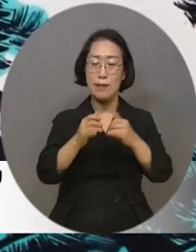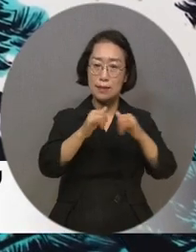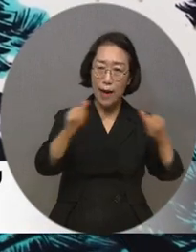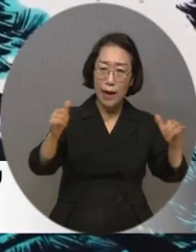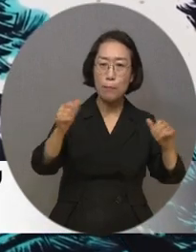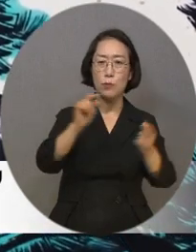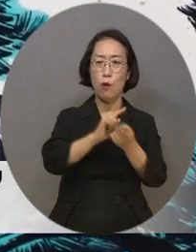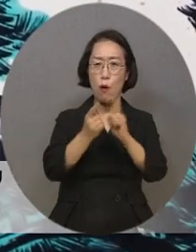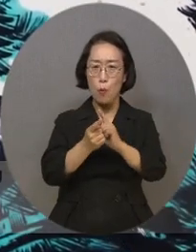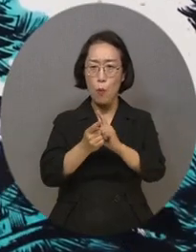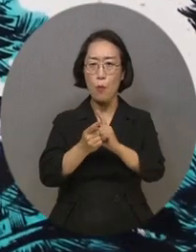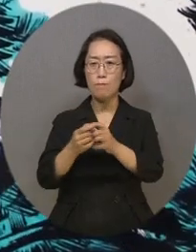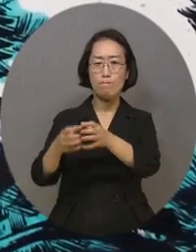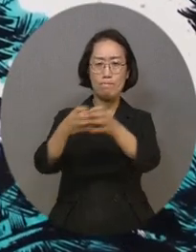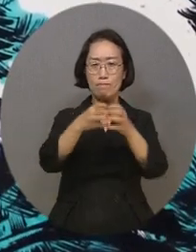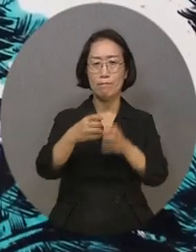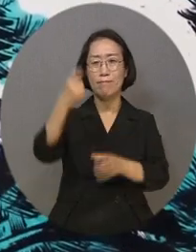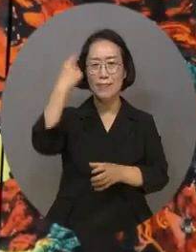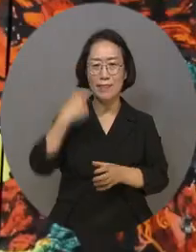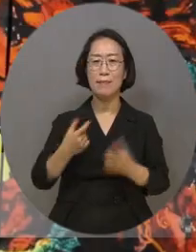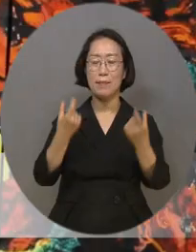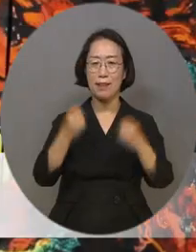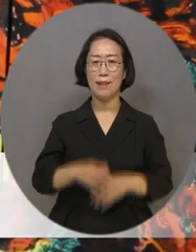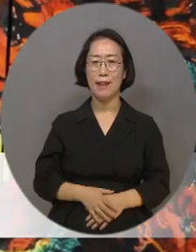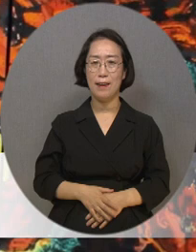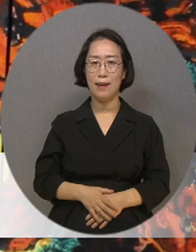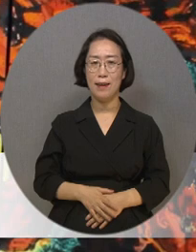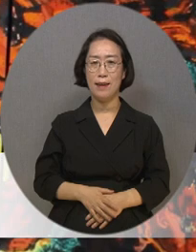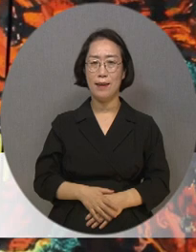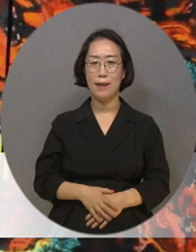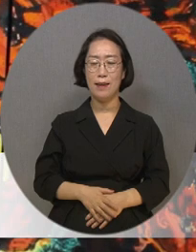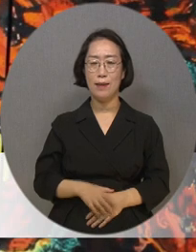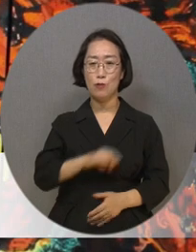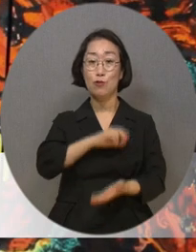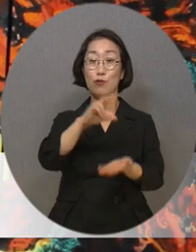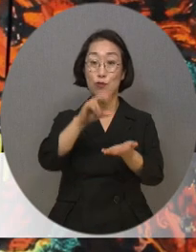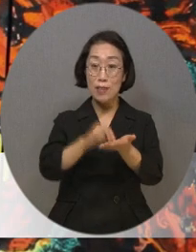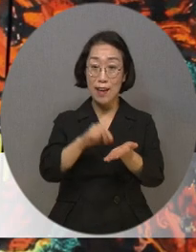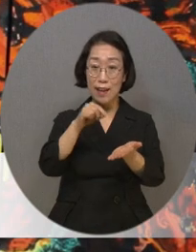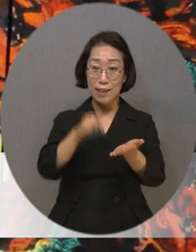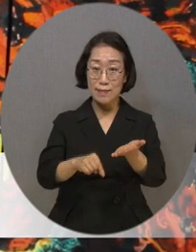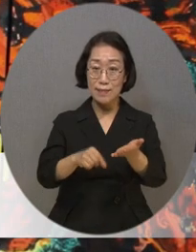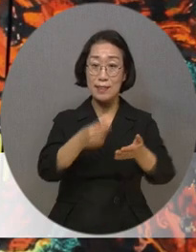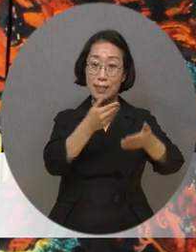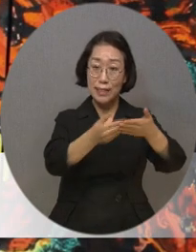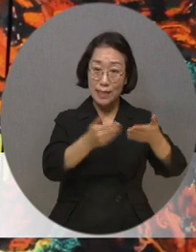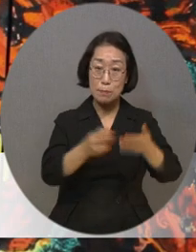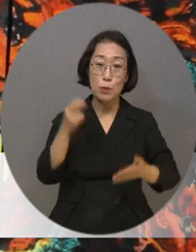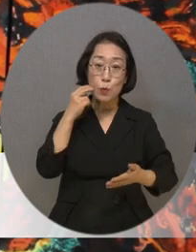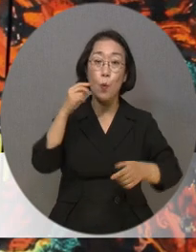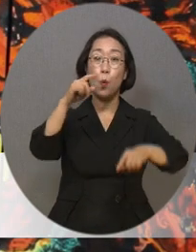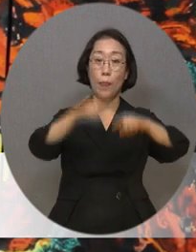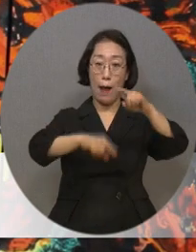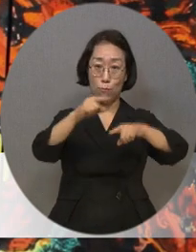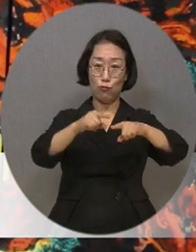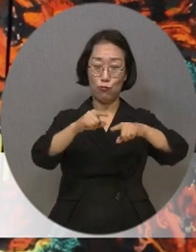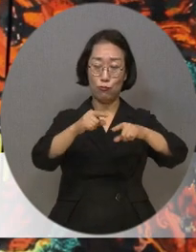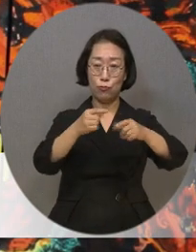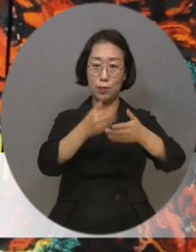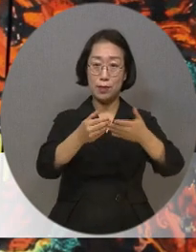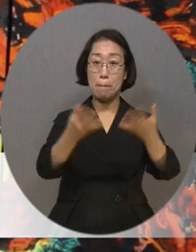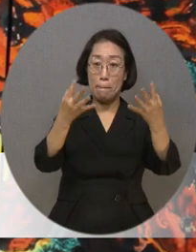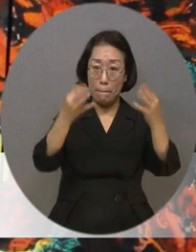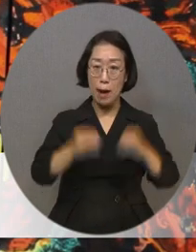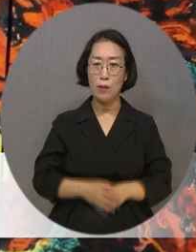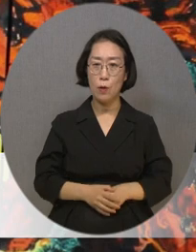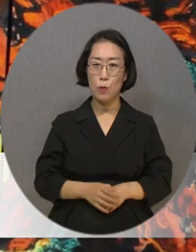사람들과도 같아 보입니다. 주제로 삼고 있는 그림의 주제들이 소나무다 보니까 작은 것보다는